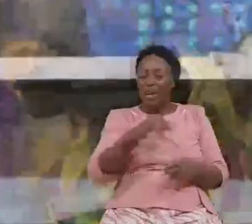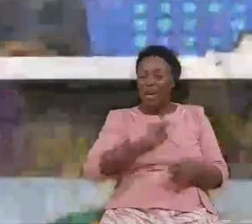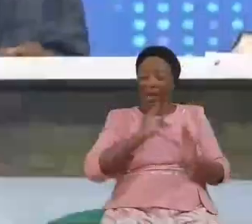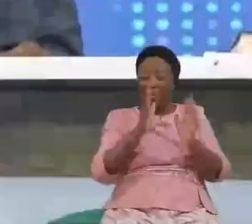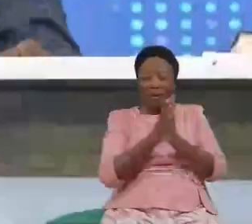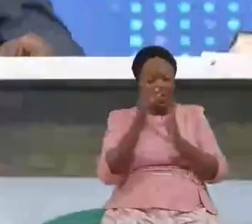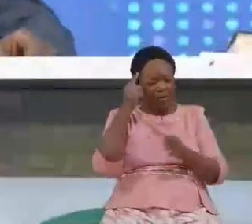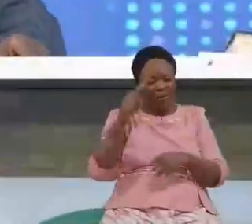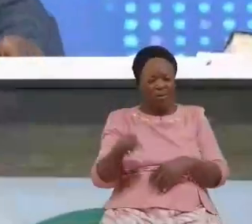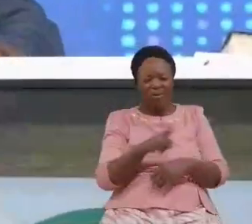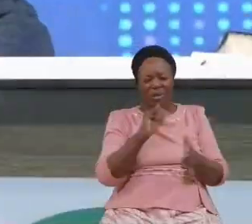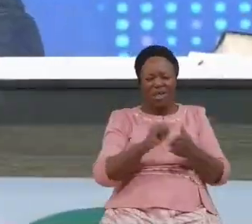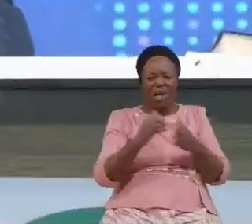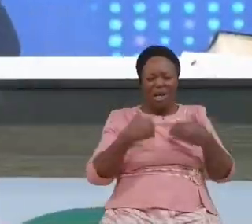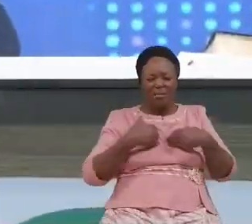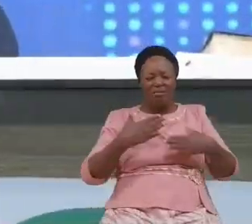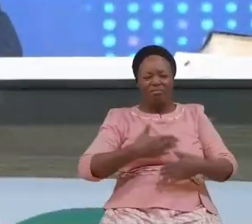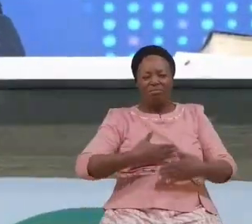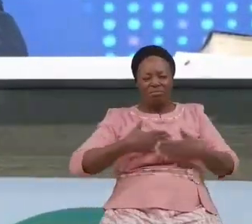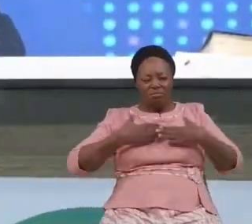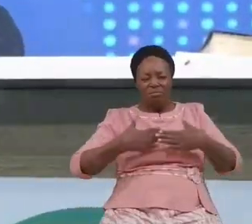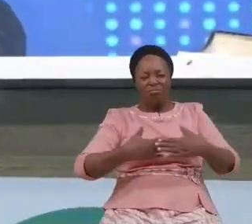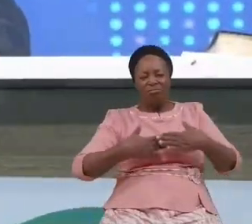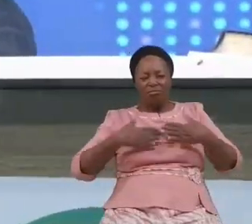pour ceux que le problème respiratoires